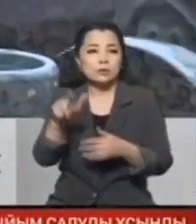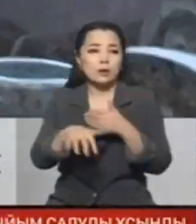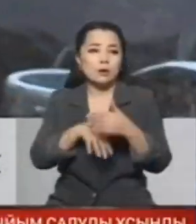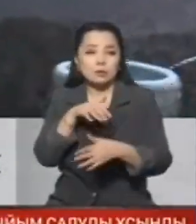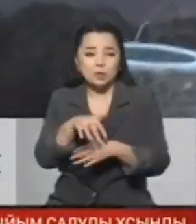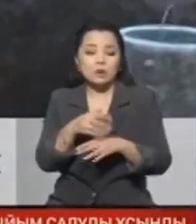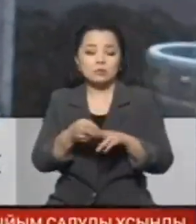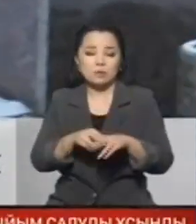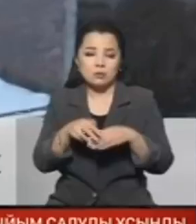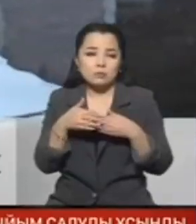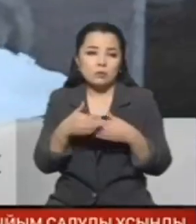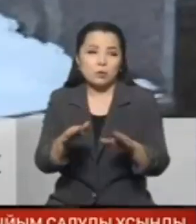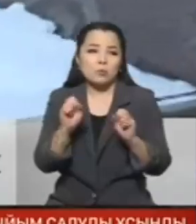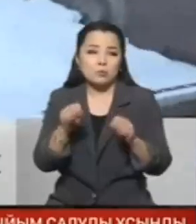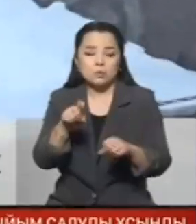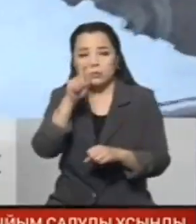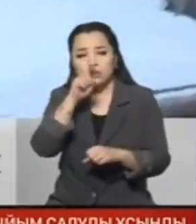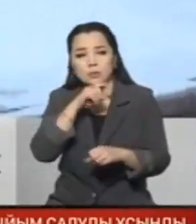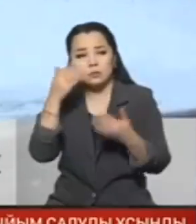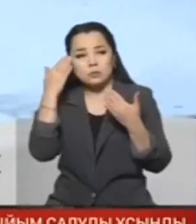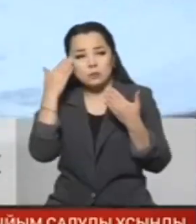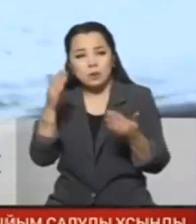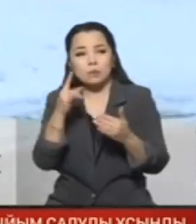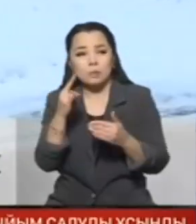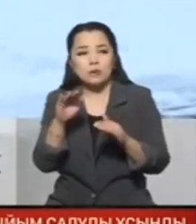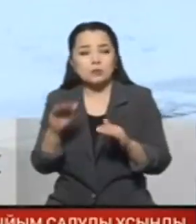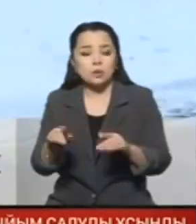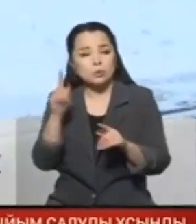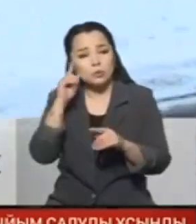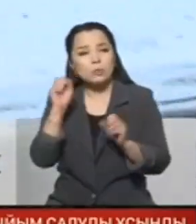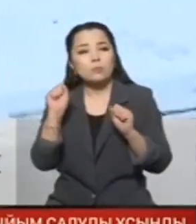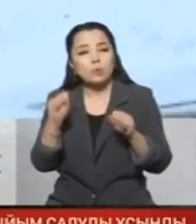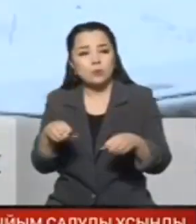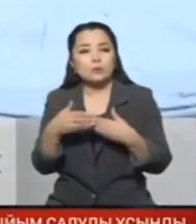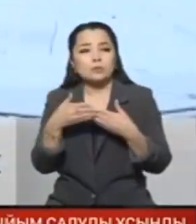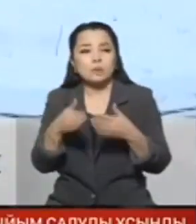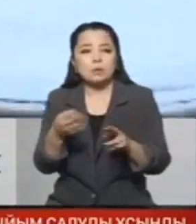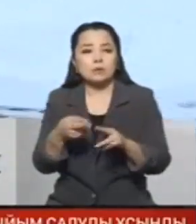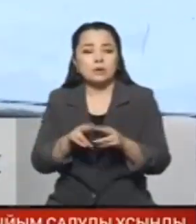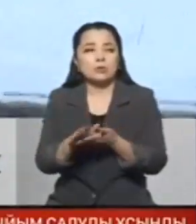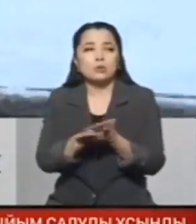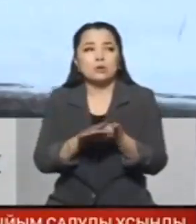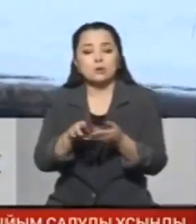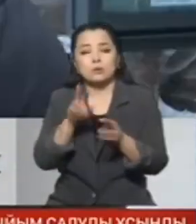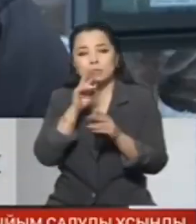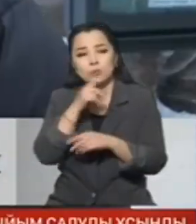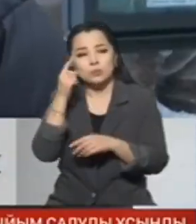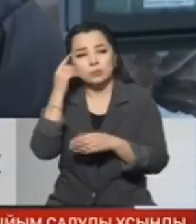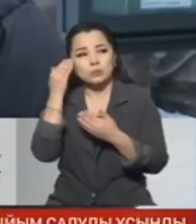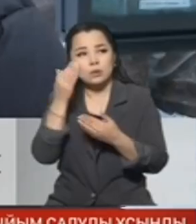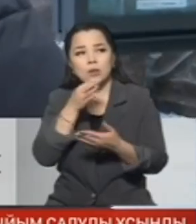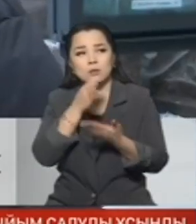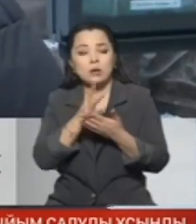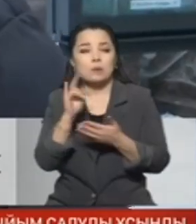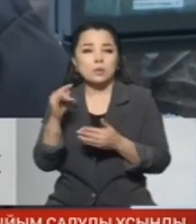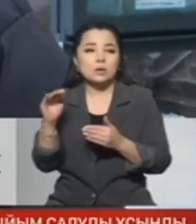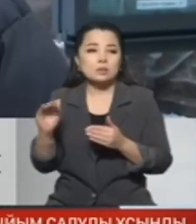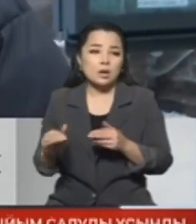бүтін адамдар келуге мүмкін, одар аша салады. Бала болғаннан кейін артында ешқандай жаман қатер жоқ қой? Себебі бала